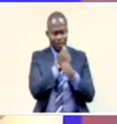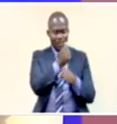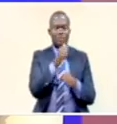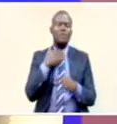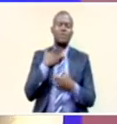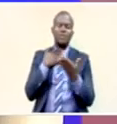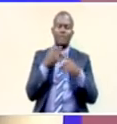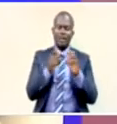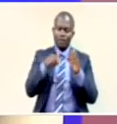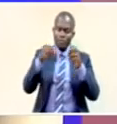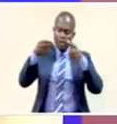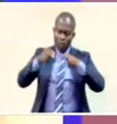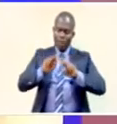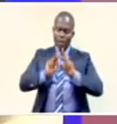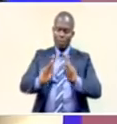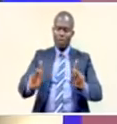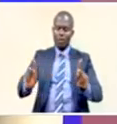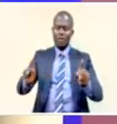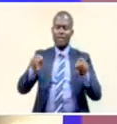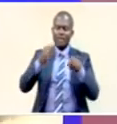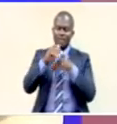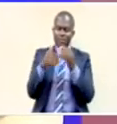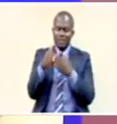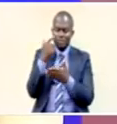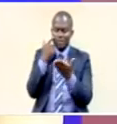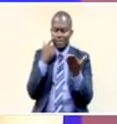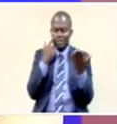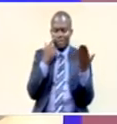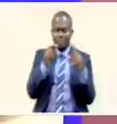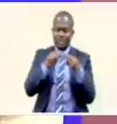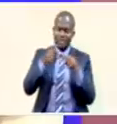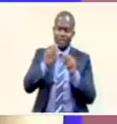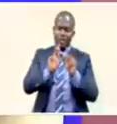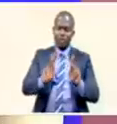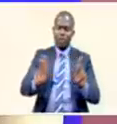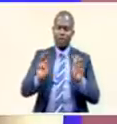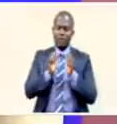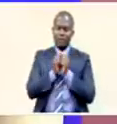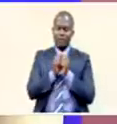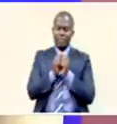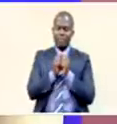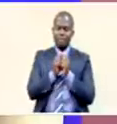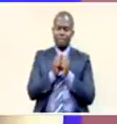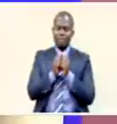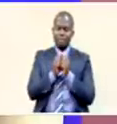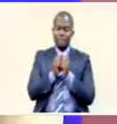ariko hagomba kubaho amahoro ibyo nibyo bishingiye kurangwa